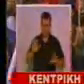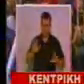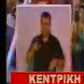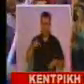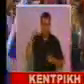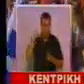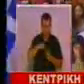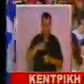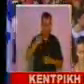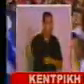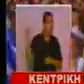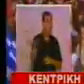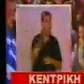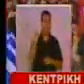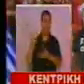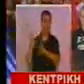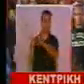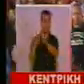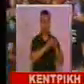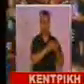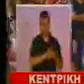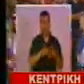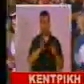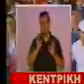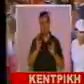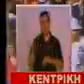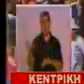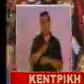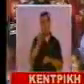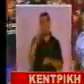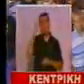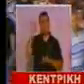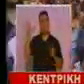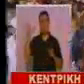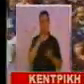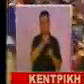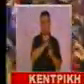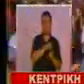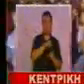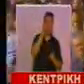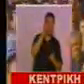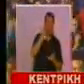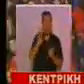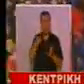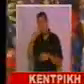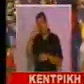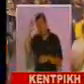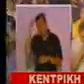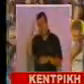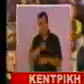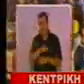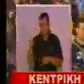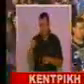και για να μιλήσουμε για τους δύο πιθανούς πρωθυπουργούς, Σαμαράς ή Τσίπρας, τα εγγυώται